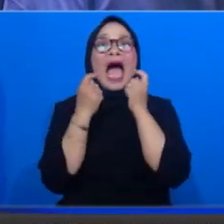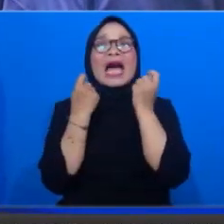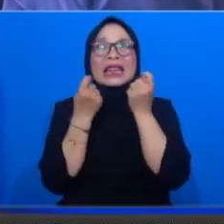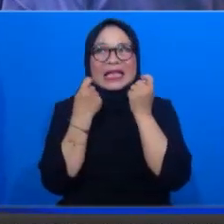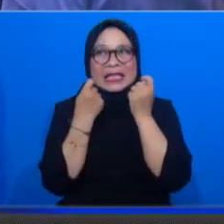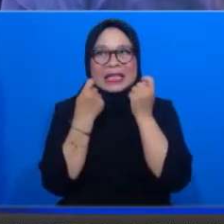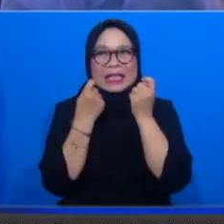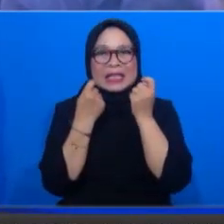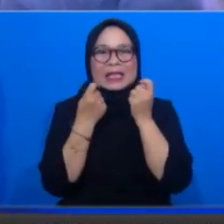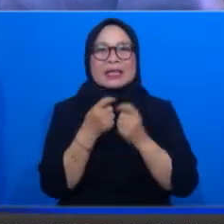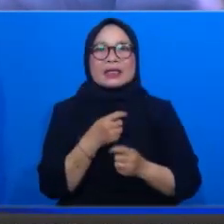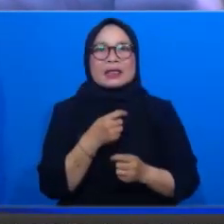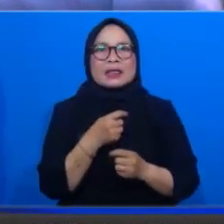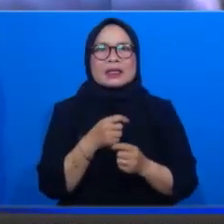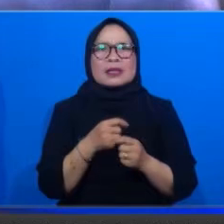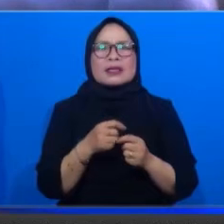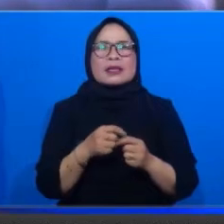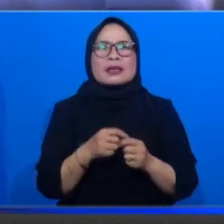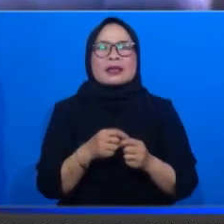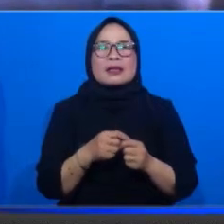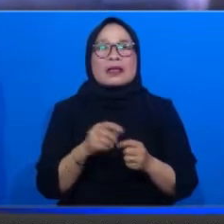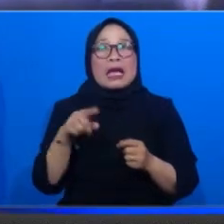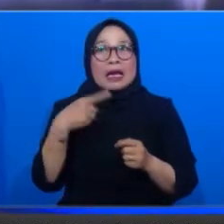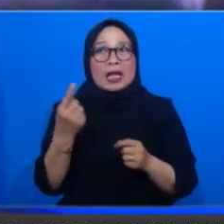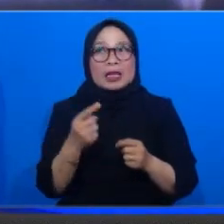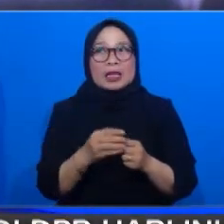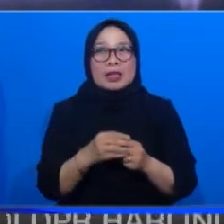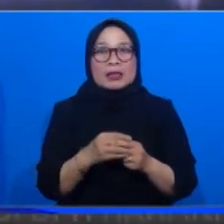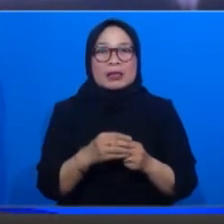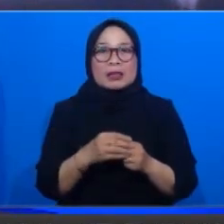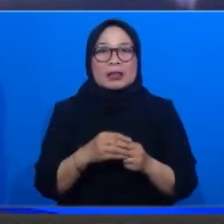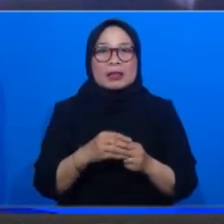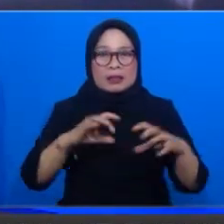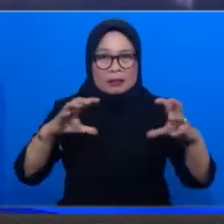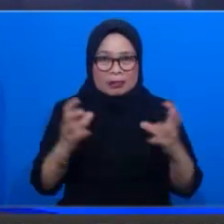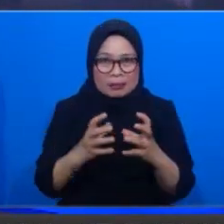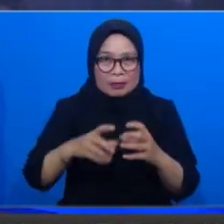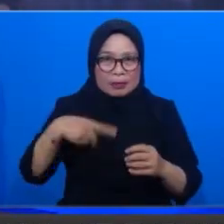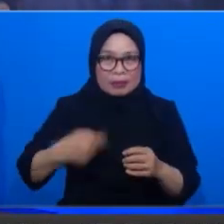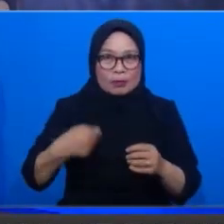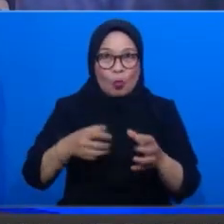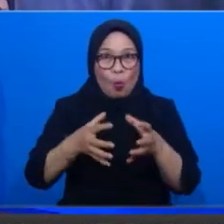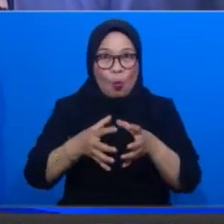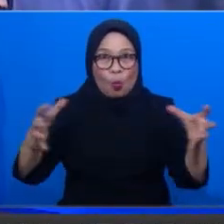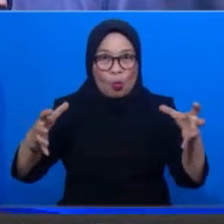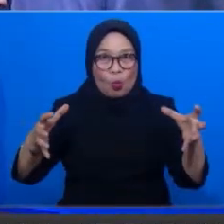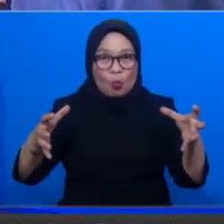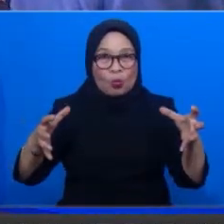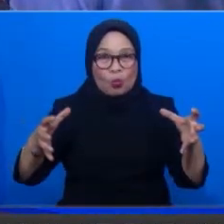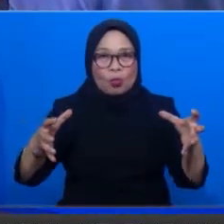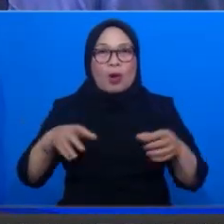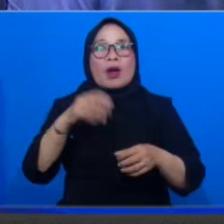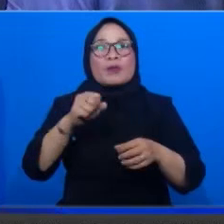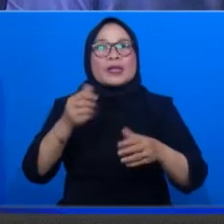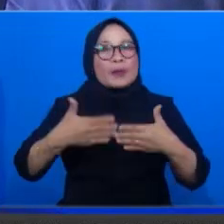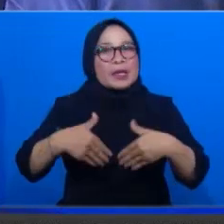Prabowo diprediksi bakal super gemuk dan kabinet super gemuk ini tentu diharapkan bisa menyelesaikan beragam masalah